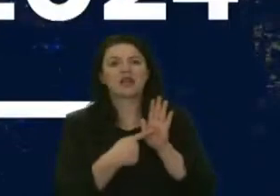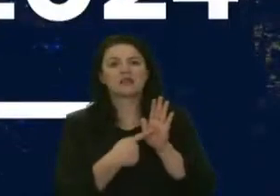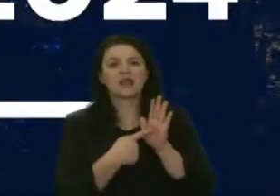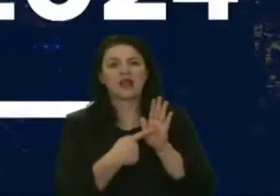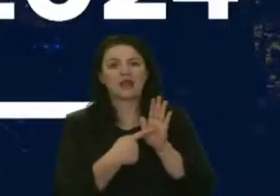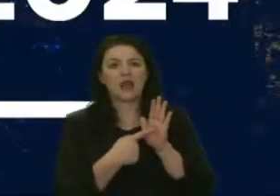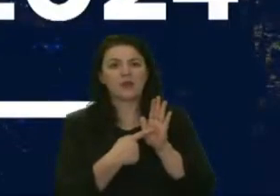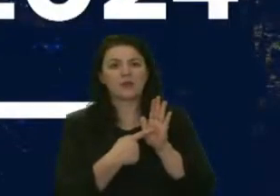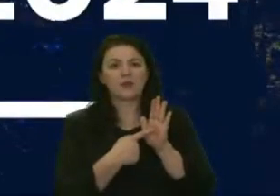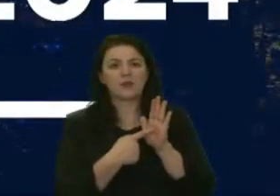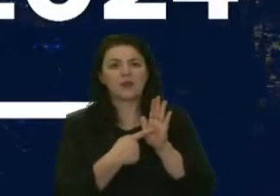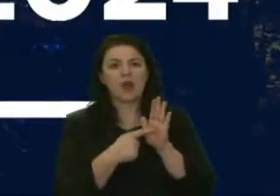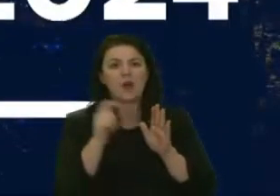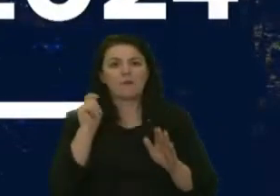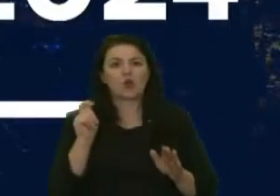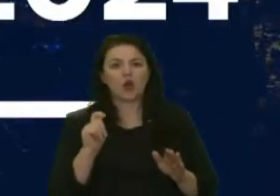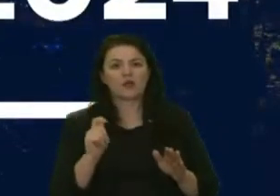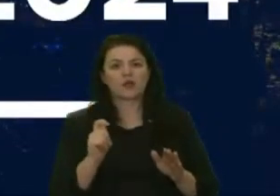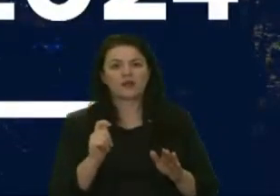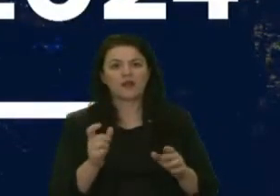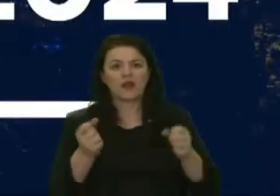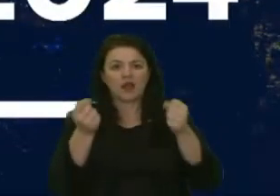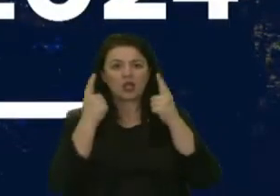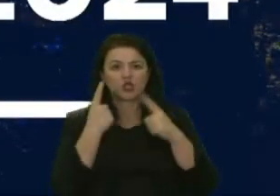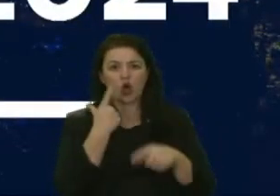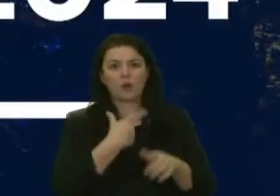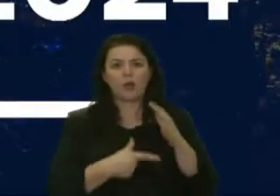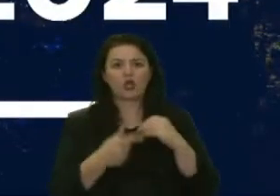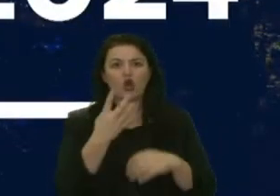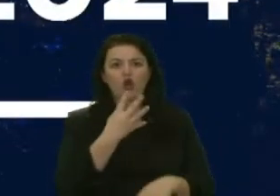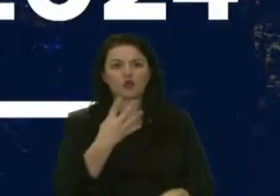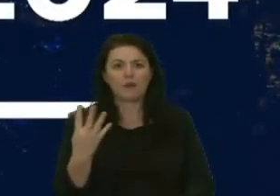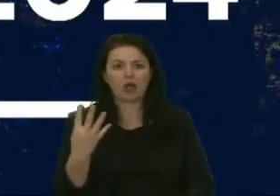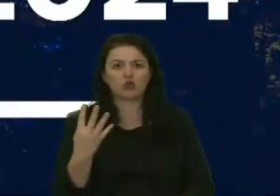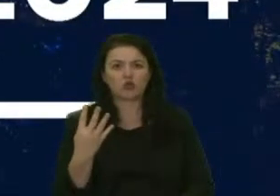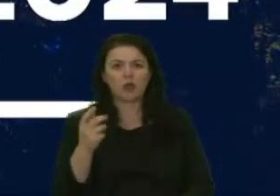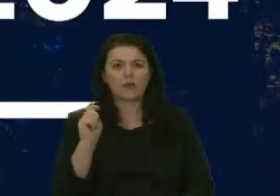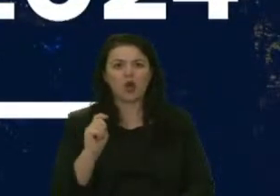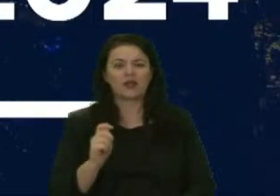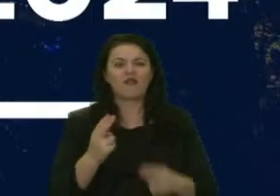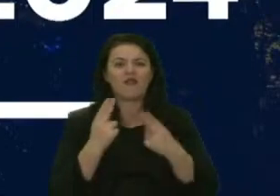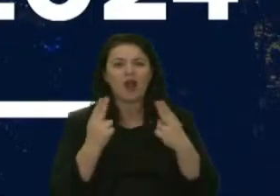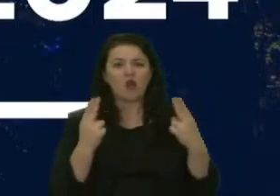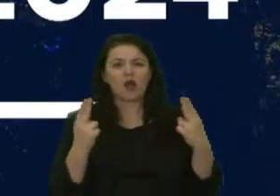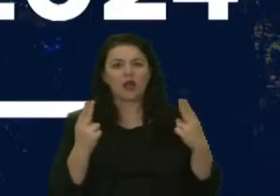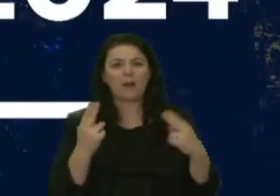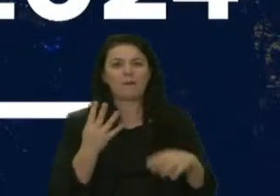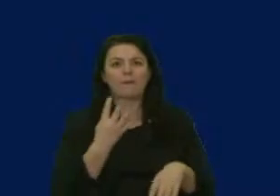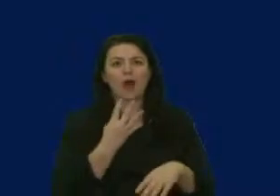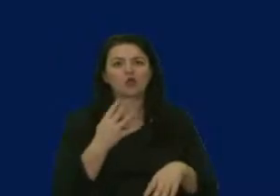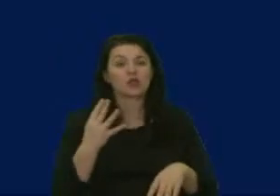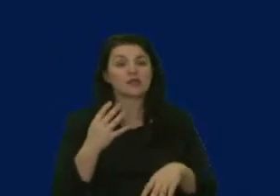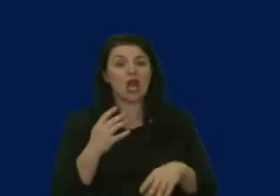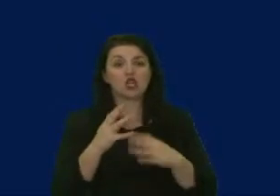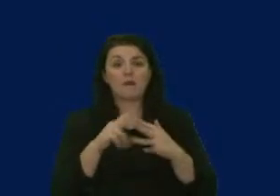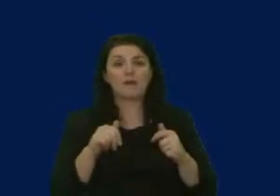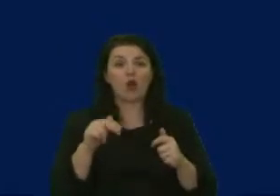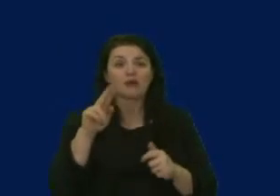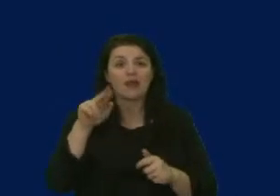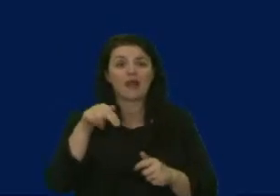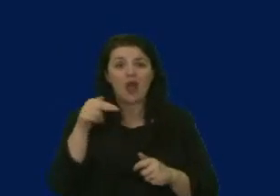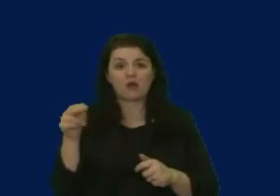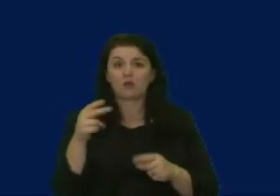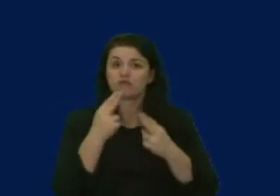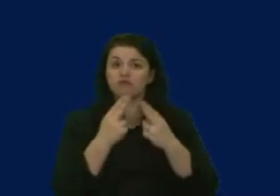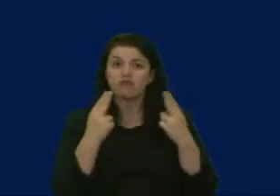prezentarea proiectelor care se finalizează în 2024 proiecte în valoare de 40 de milioane de euro de departe